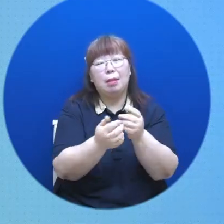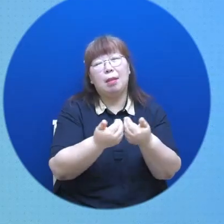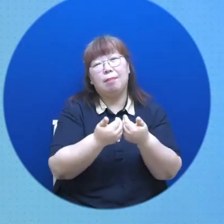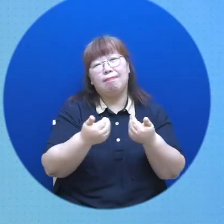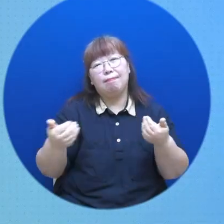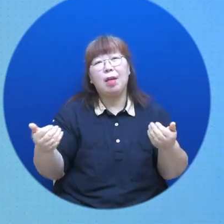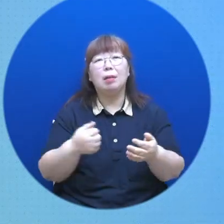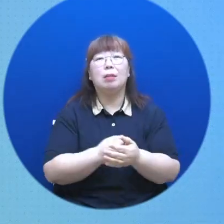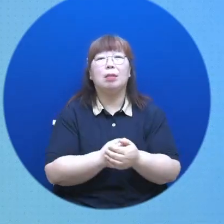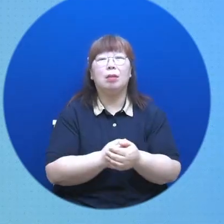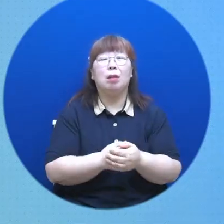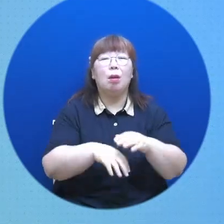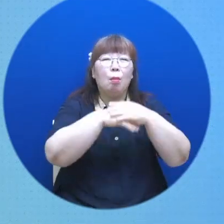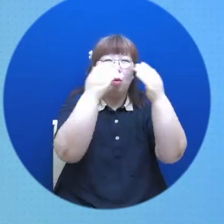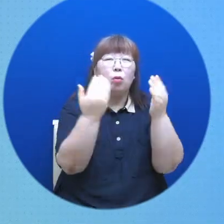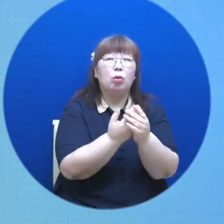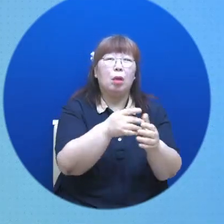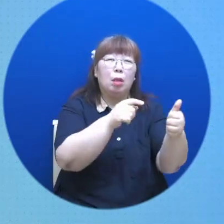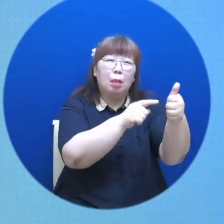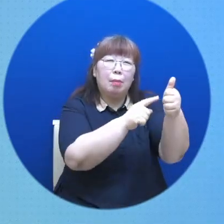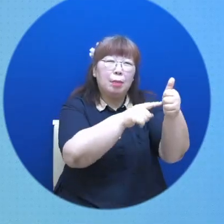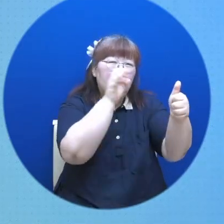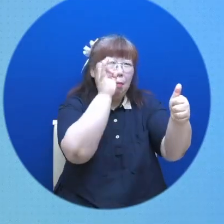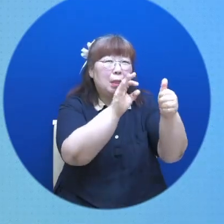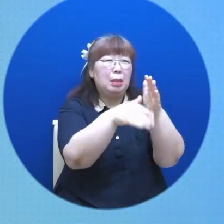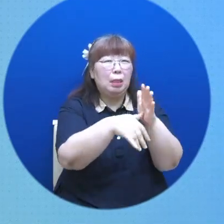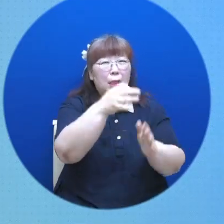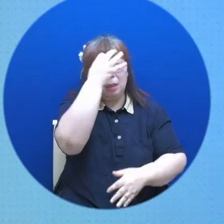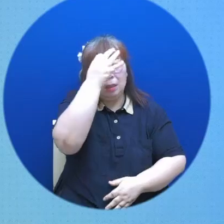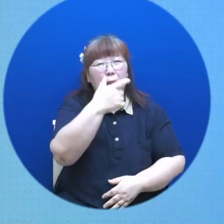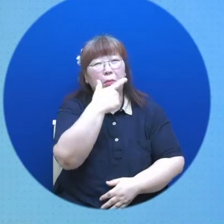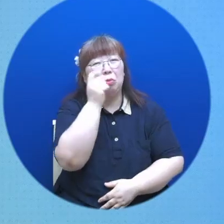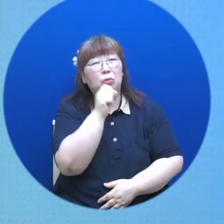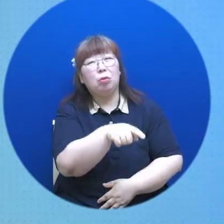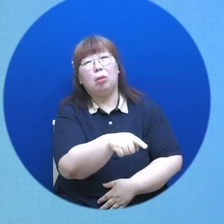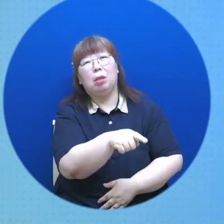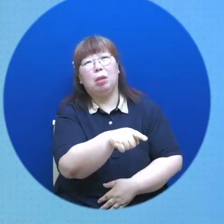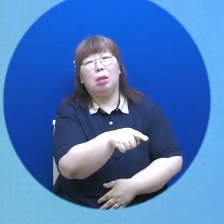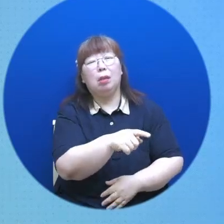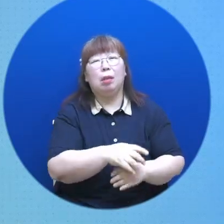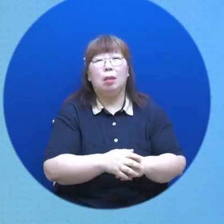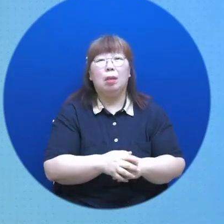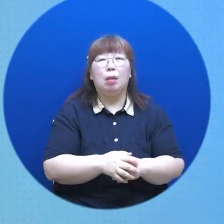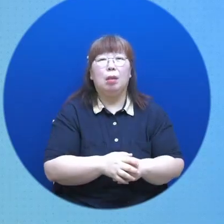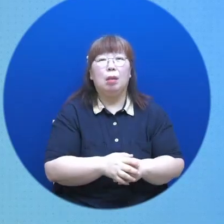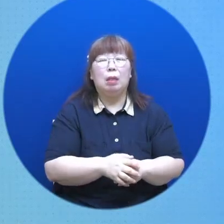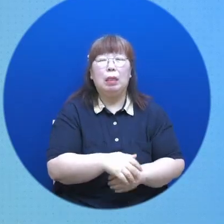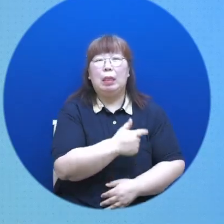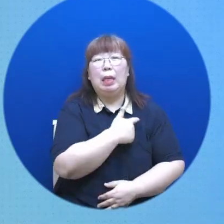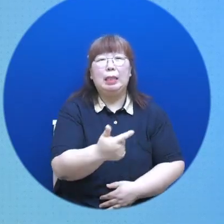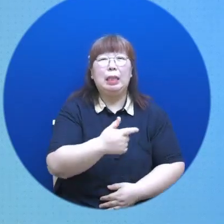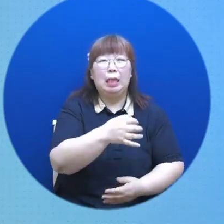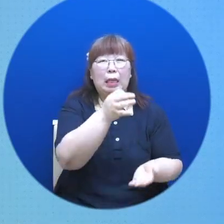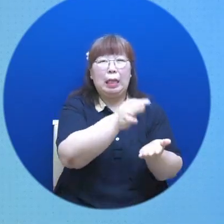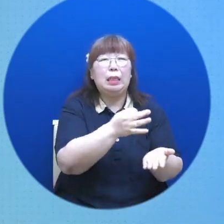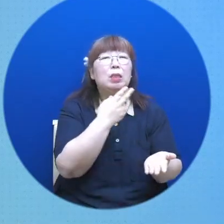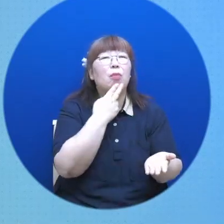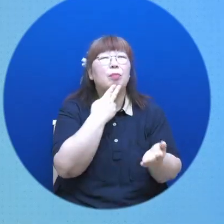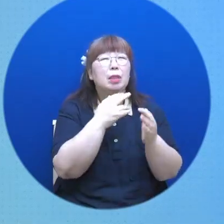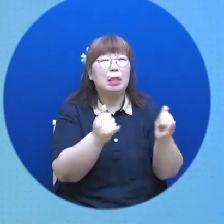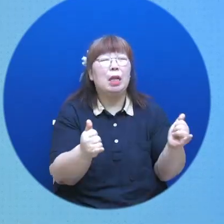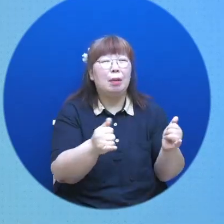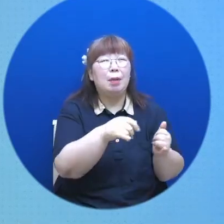모두가 그 형제님에 대해서 실력이 없다고 생각했어요. 가장 가치 없는 사람이 그